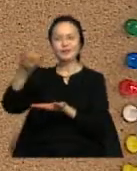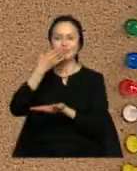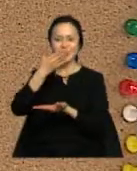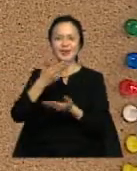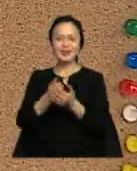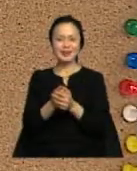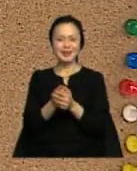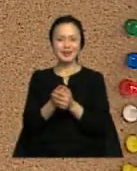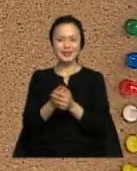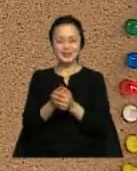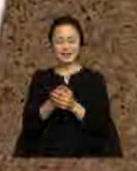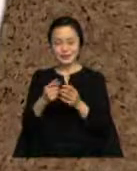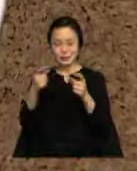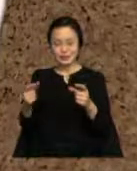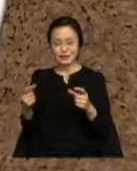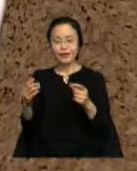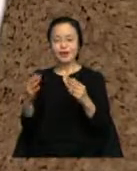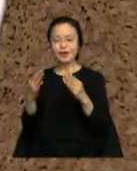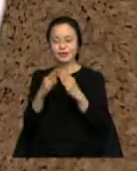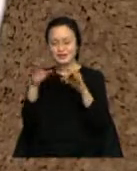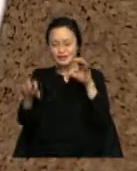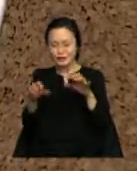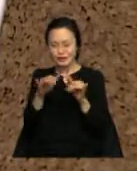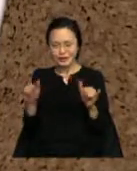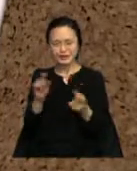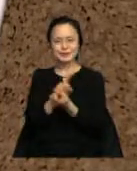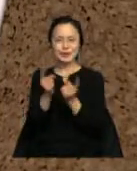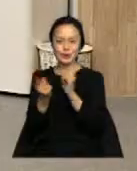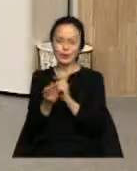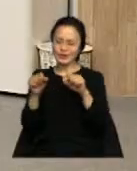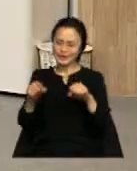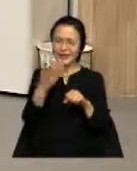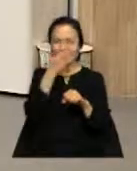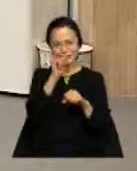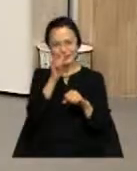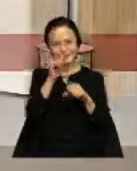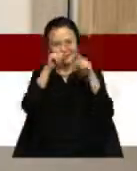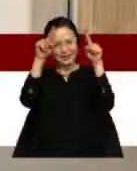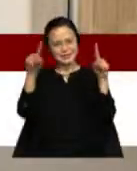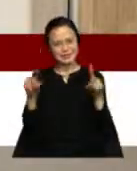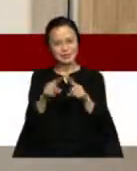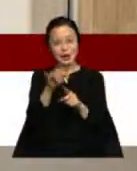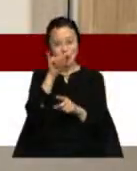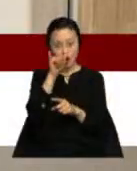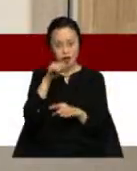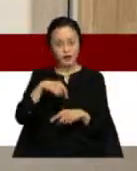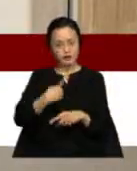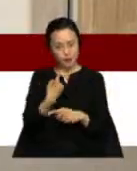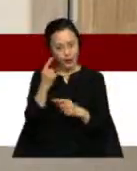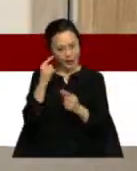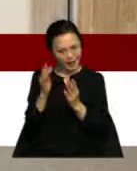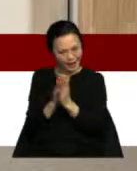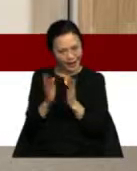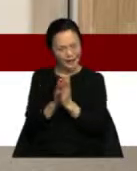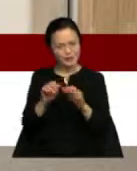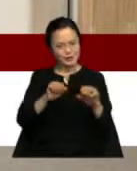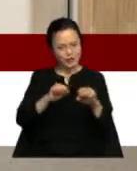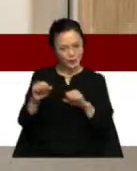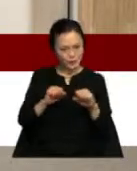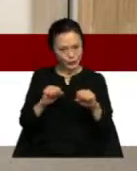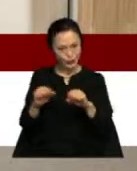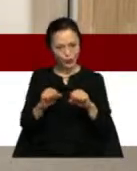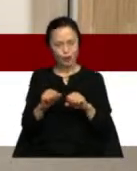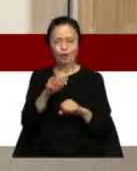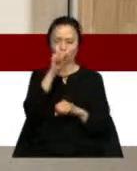간에 인사를 나눌 수 있는 게시판도 마련됐습니다. 주민이 스스로 이렇게 움직여 줄 수 있는 사업이면